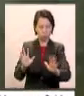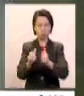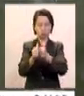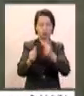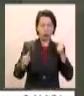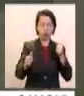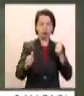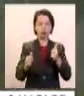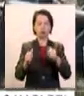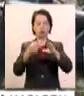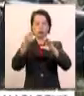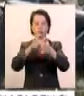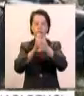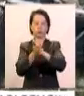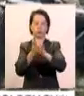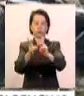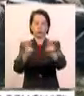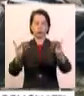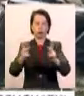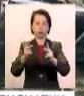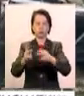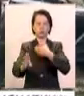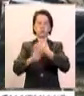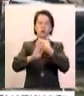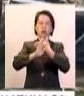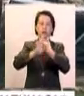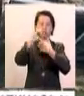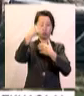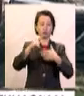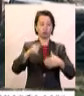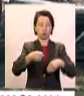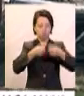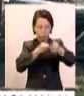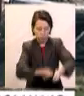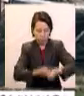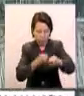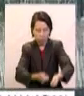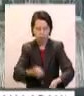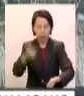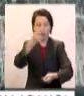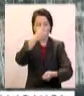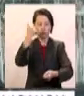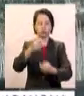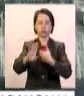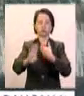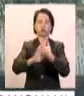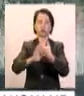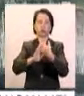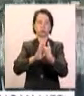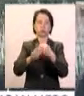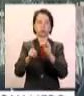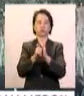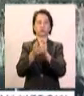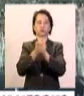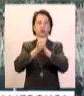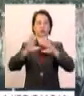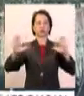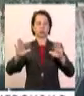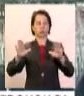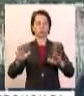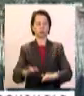mengelakkan Cameron Highlands menjadi kawasan yang terlalu bahaya untuk bercucuk tanam akibat ancaman keselamatan.